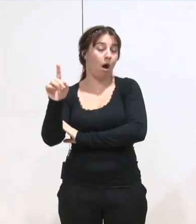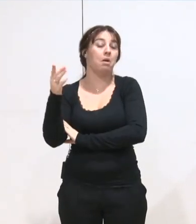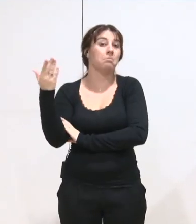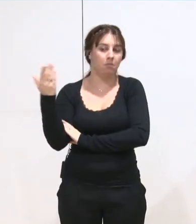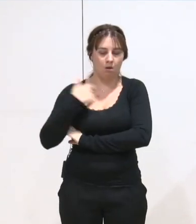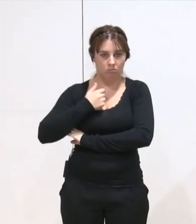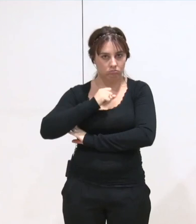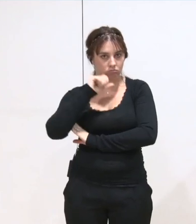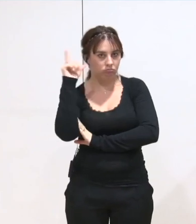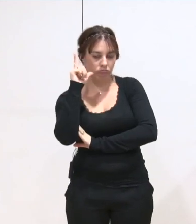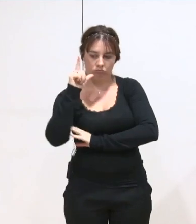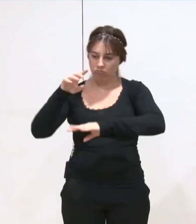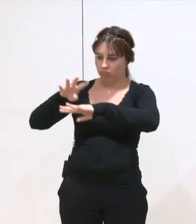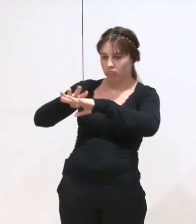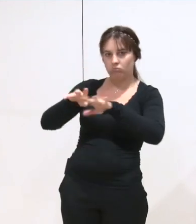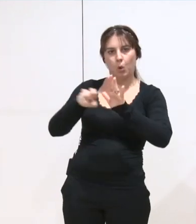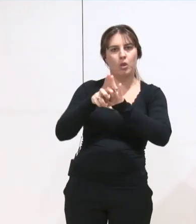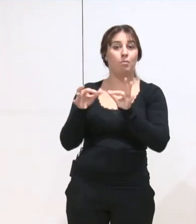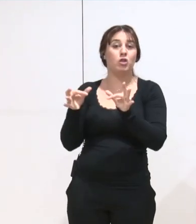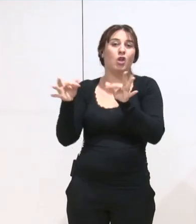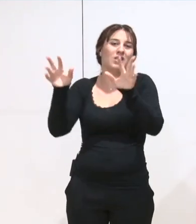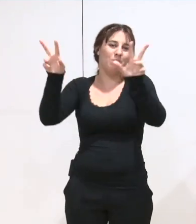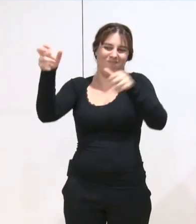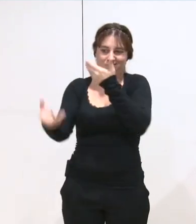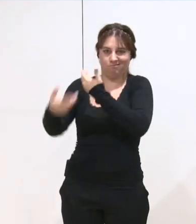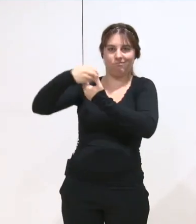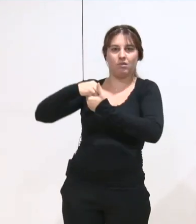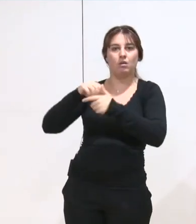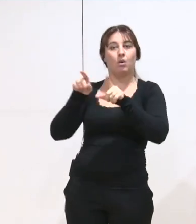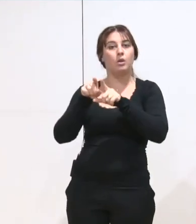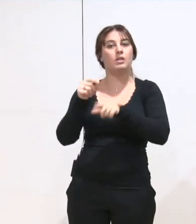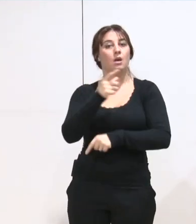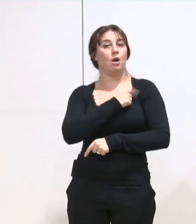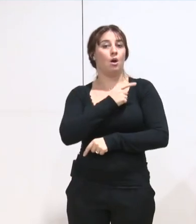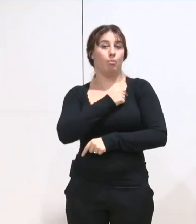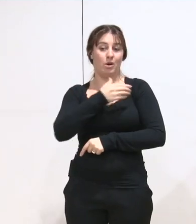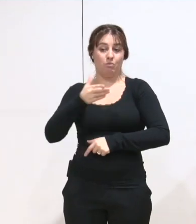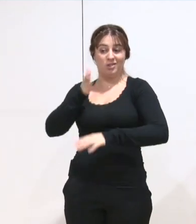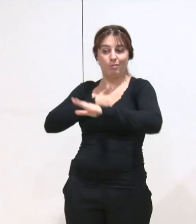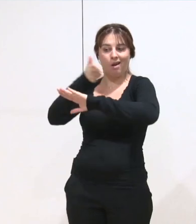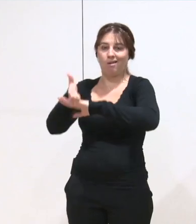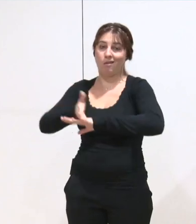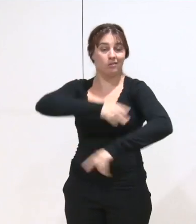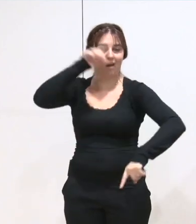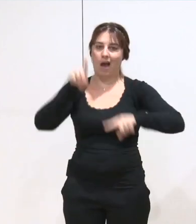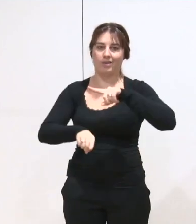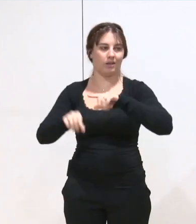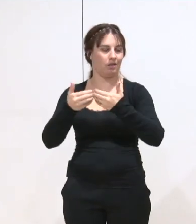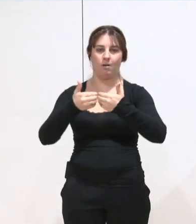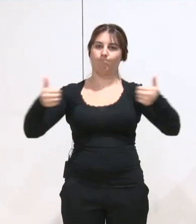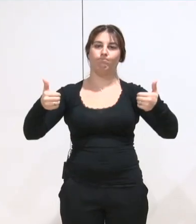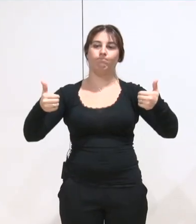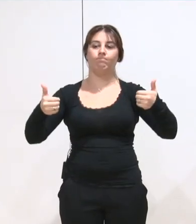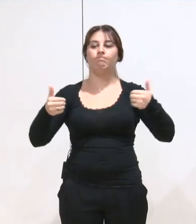notre quartier se situe dans un quartier sensible de Grenoble, dans lequel l'intervention du nid de la police municipale est exclue. » Quant à la police